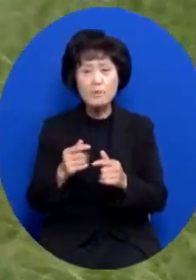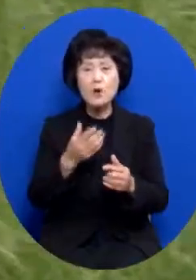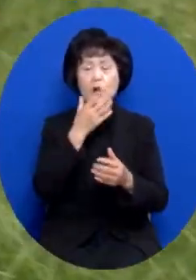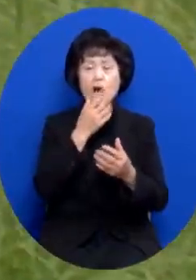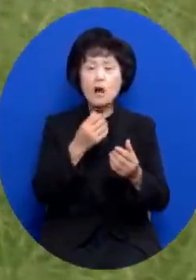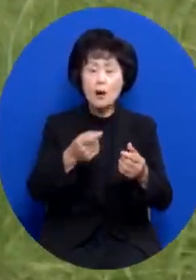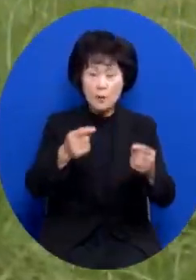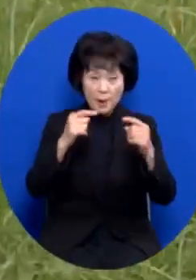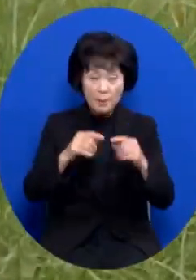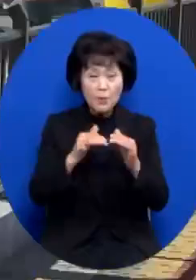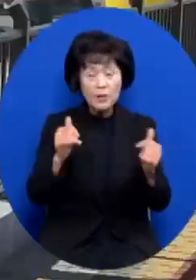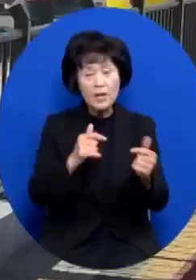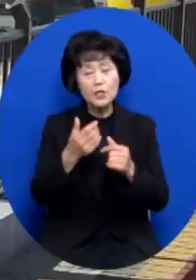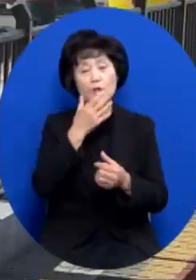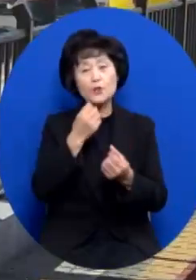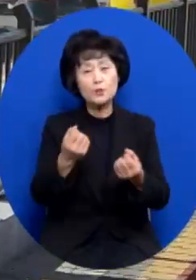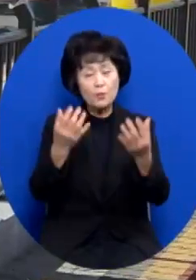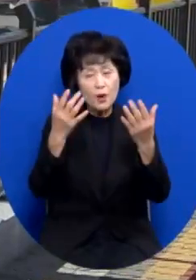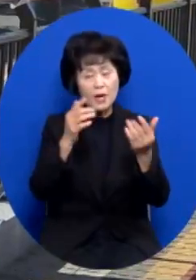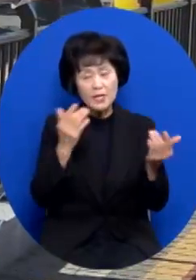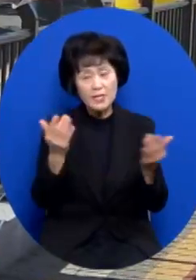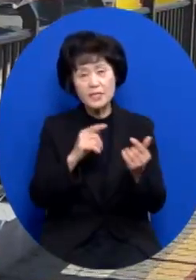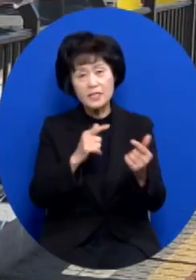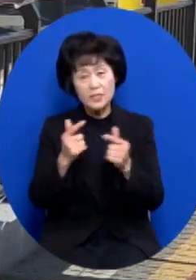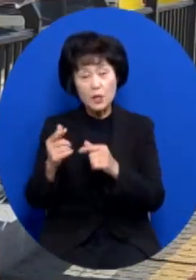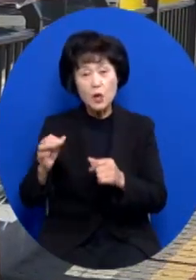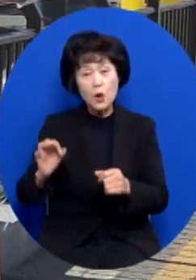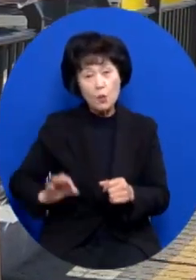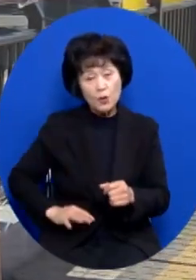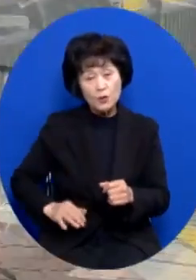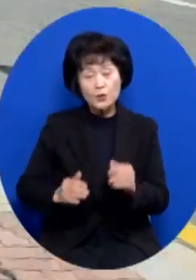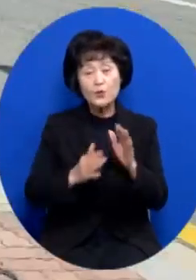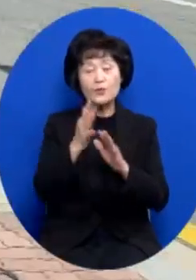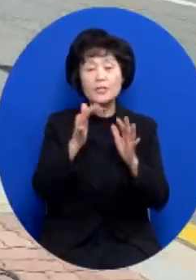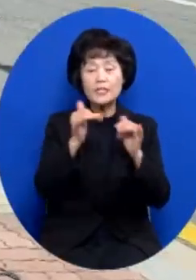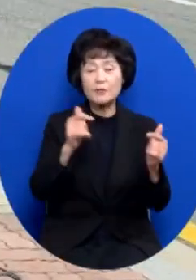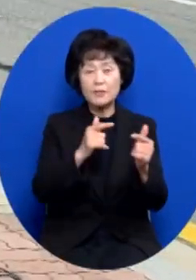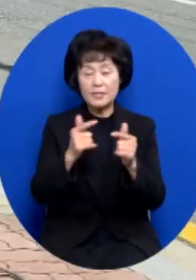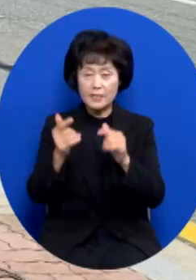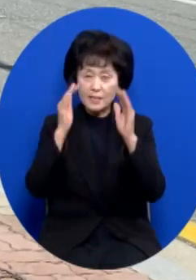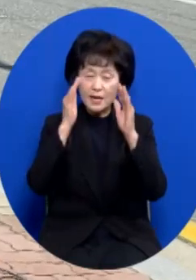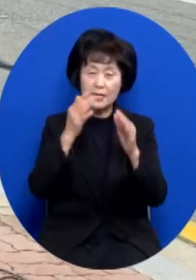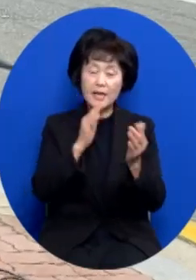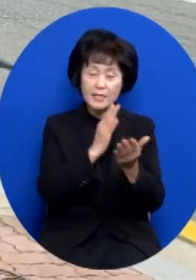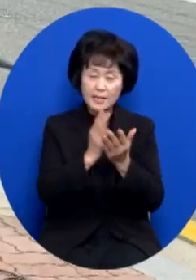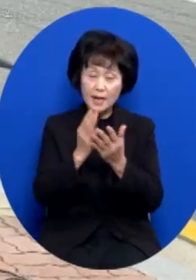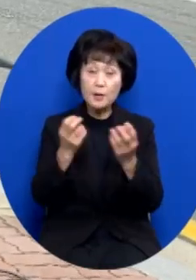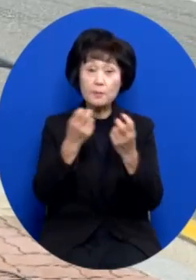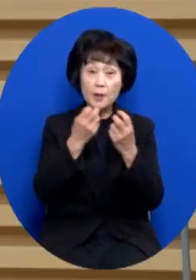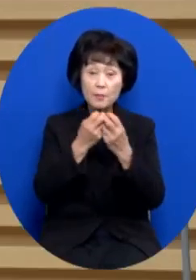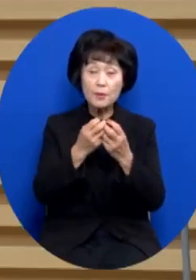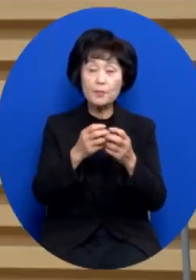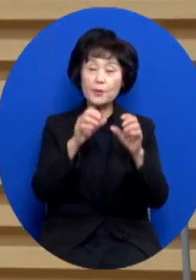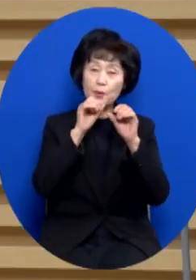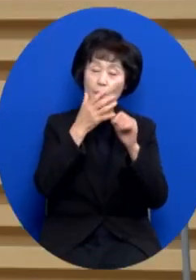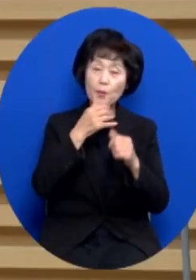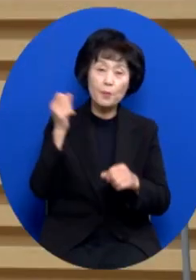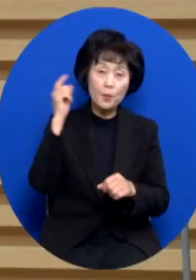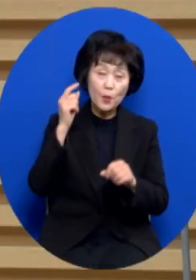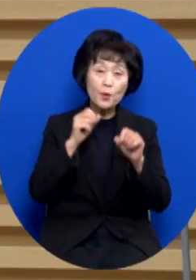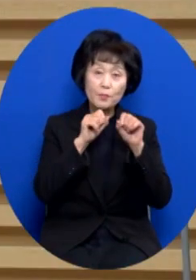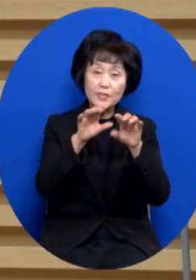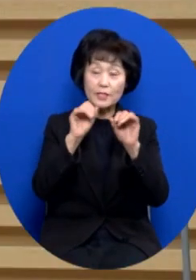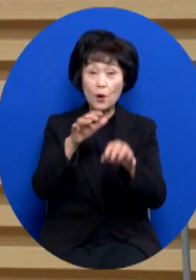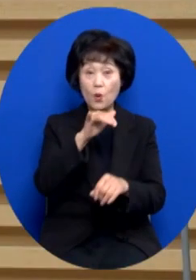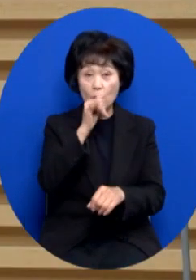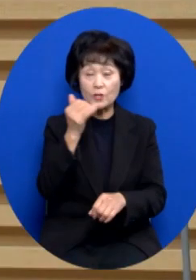축복하는 IC 전도 축제 등 원주 시민을 향해 다양한 모습으로 복음을 제시했습니다. 그 결과 원주 중부교회는 이날